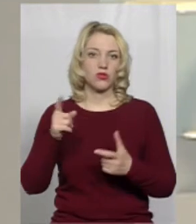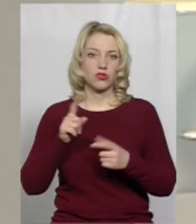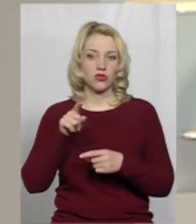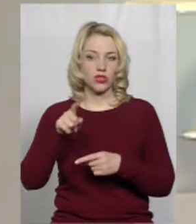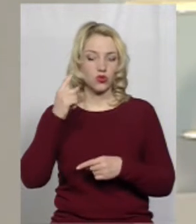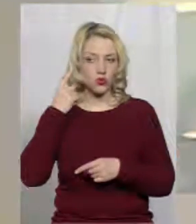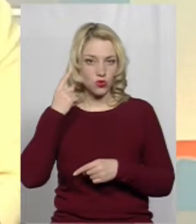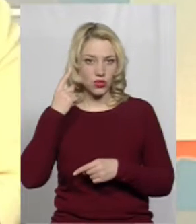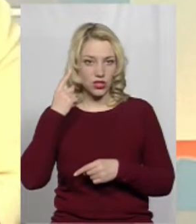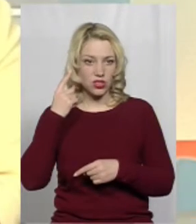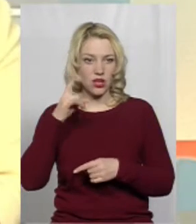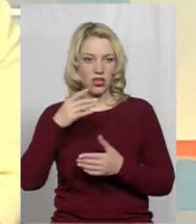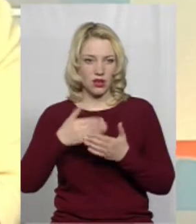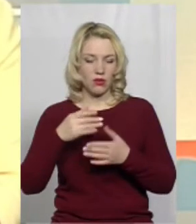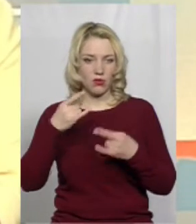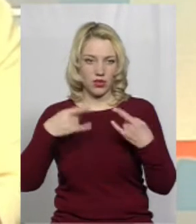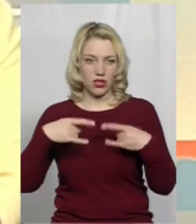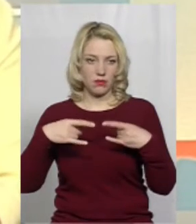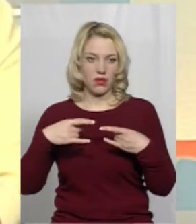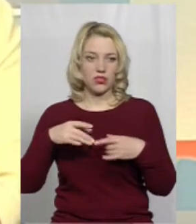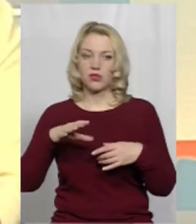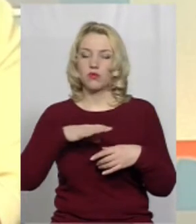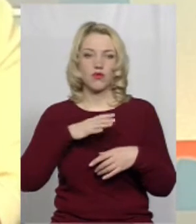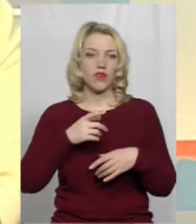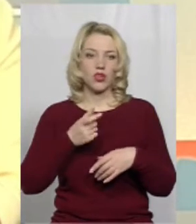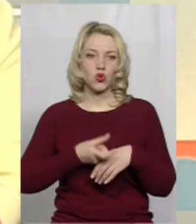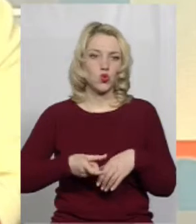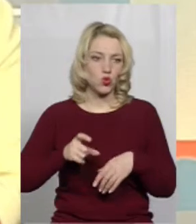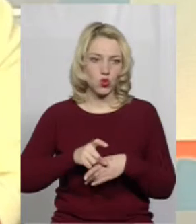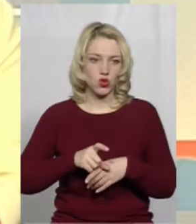ти чуєш, ну, по телебаченню, да, бувають дуже